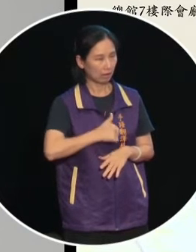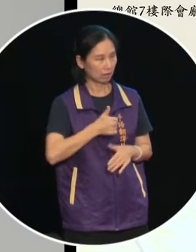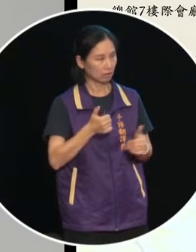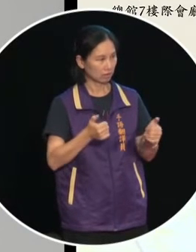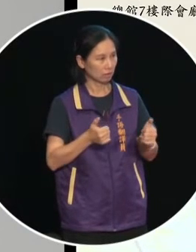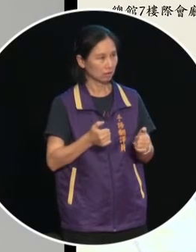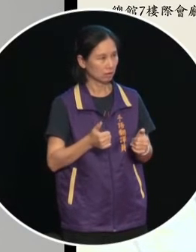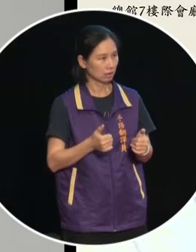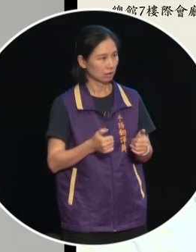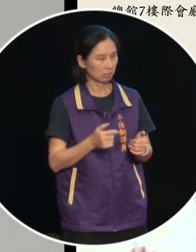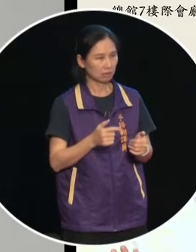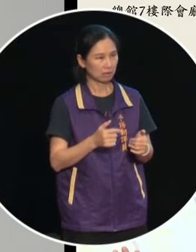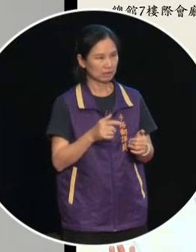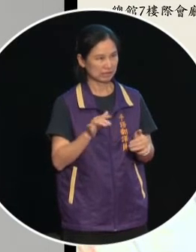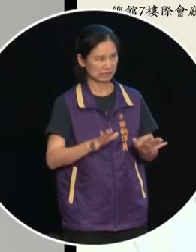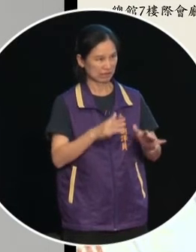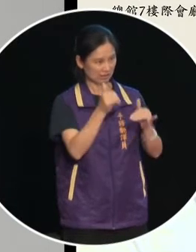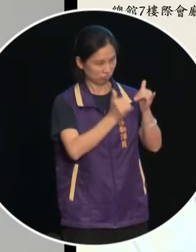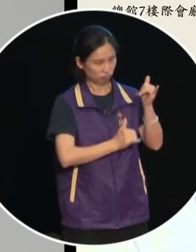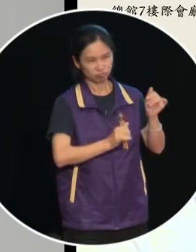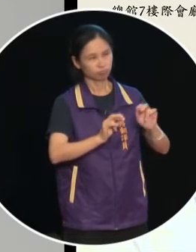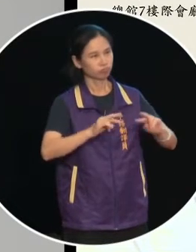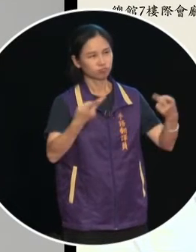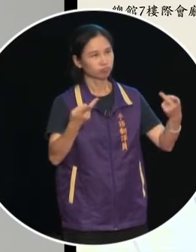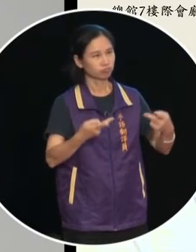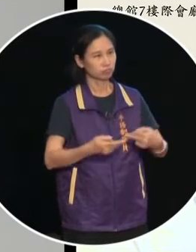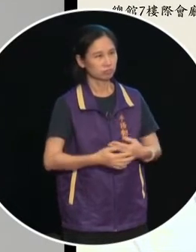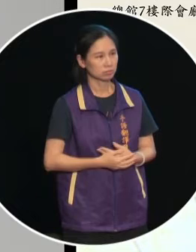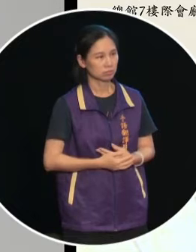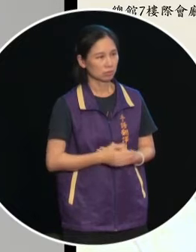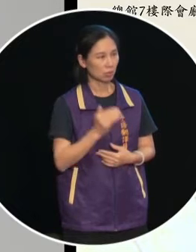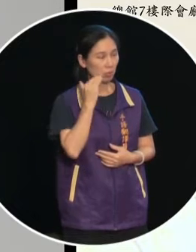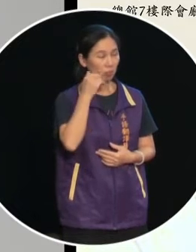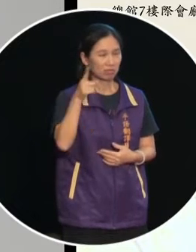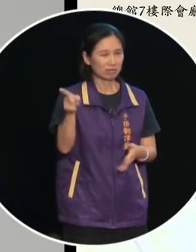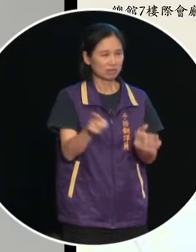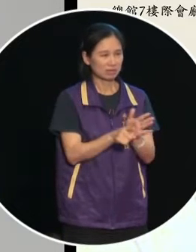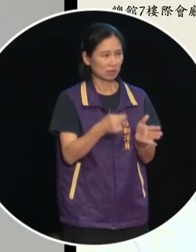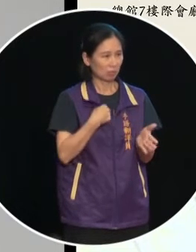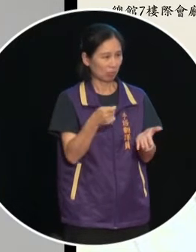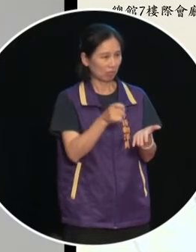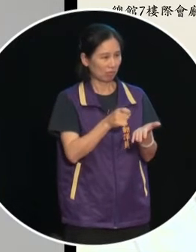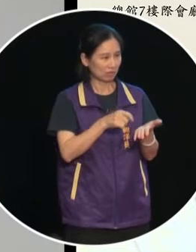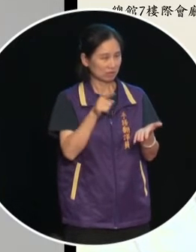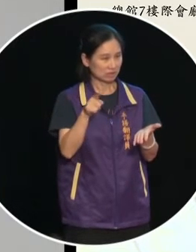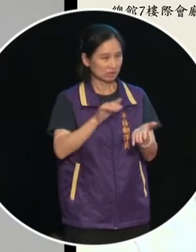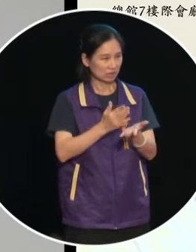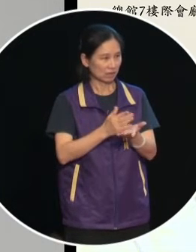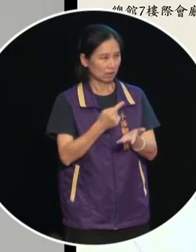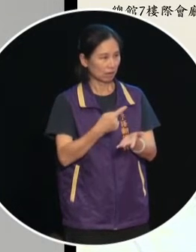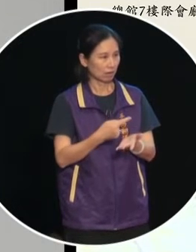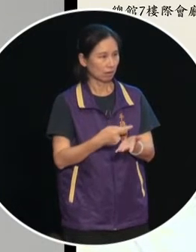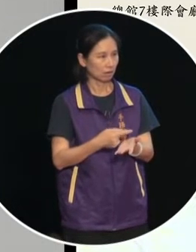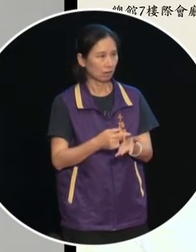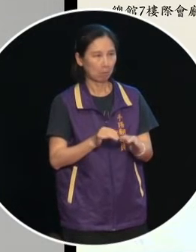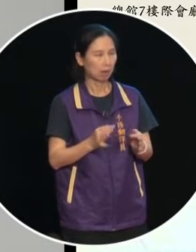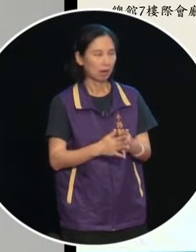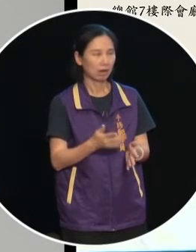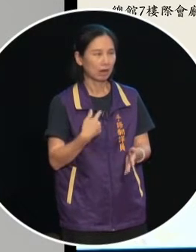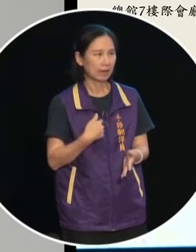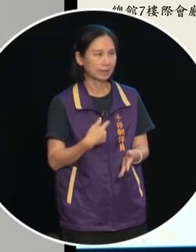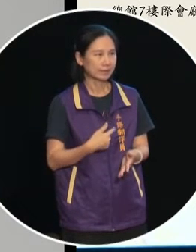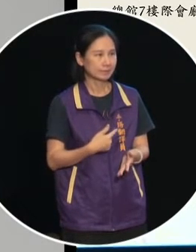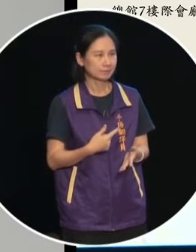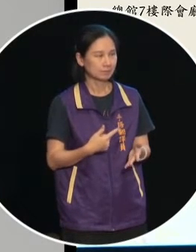个时代是改变。如果那个时代我在做作家的话，真的马上要，哎，马上我不做了，没办法